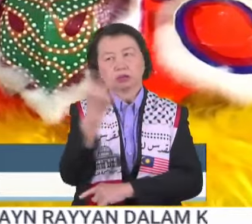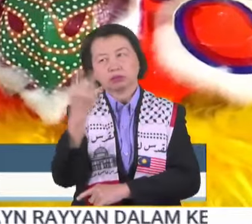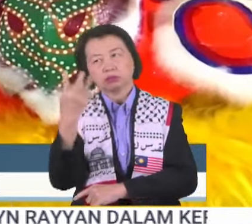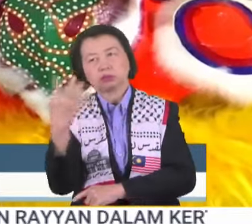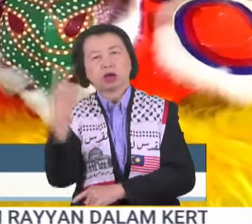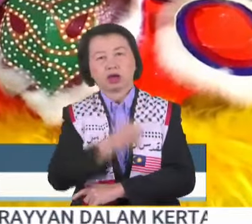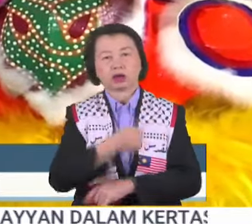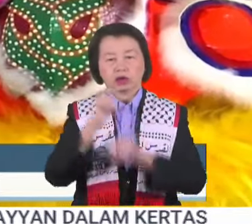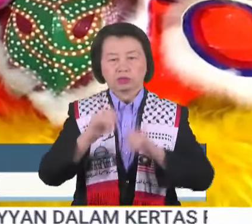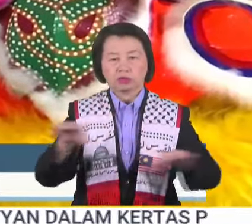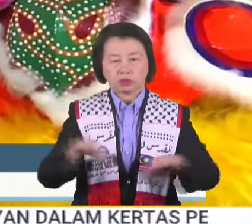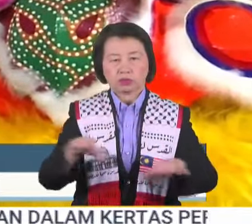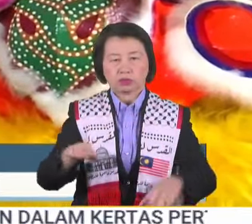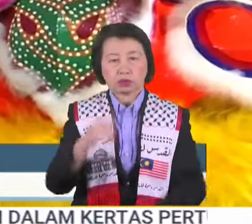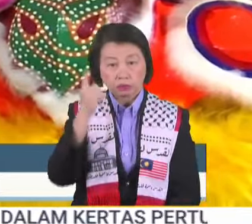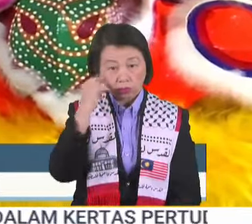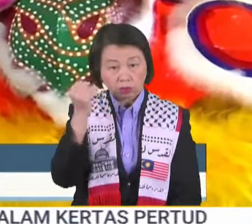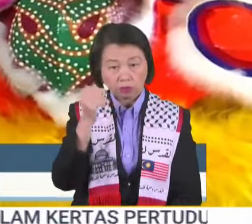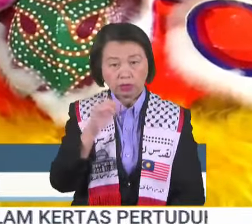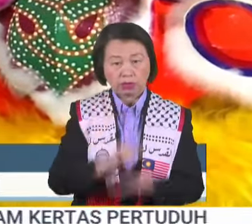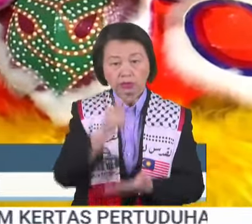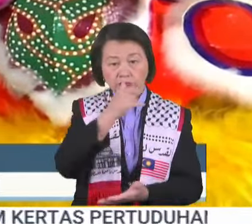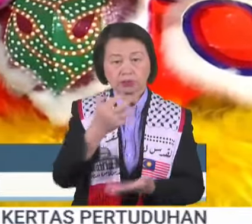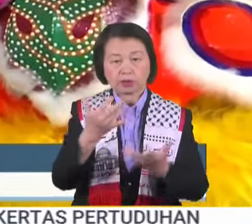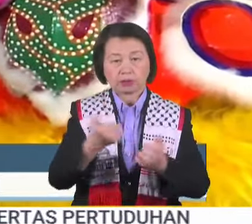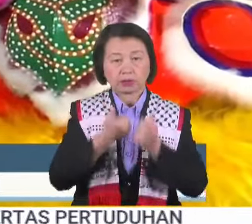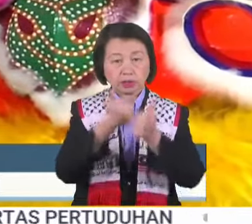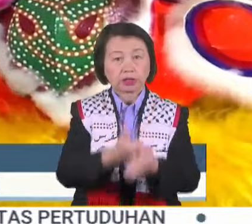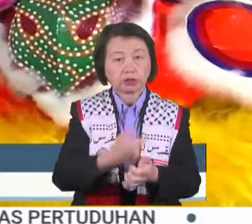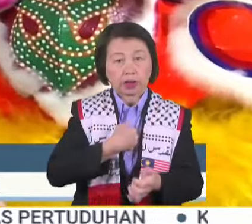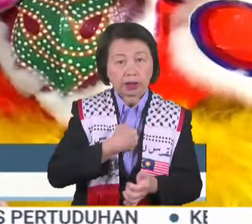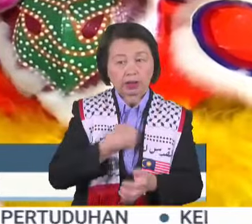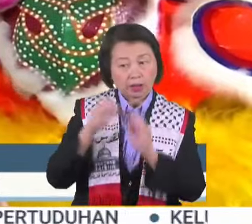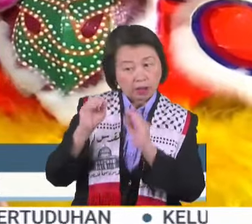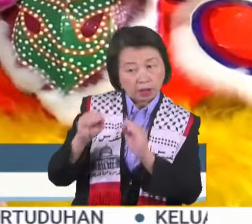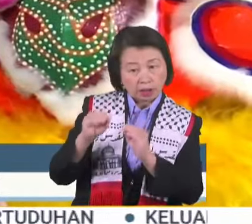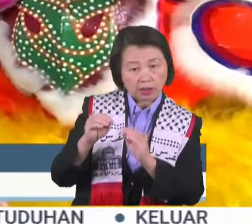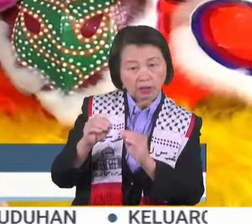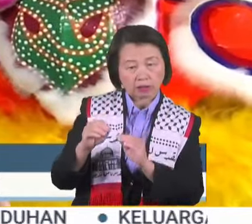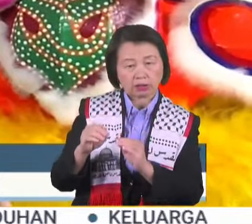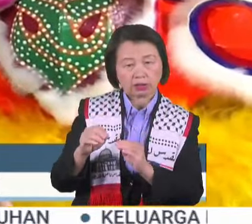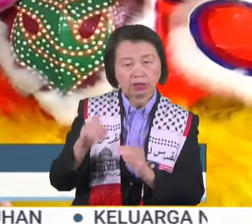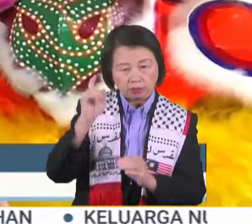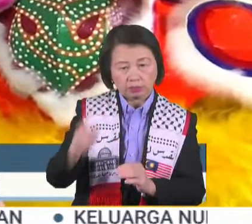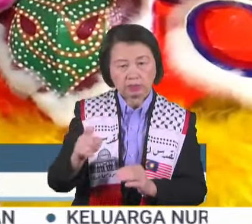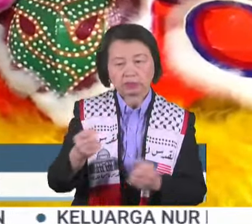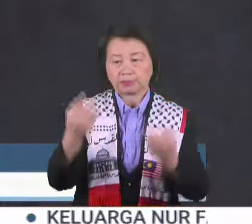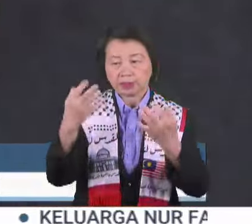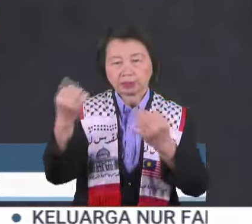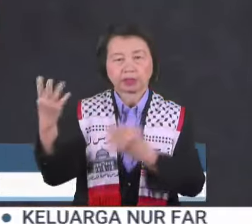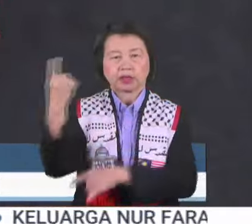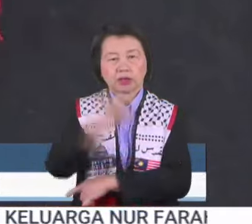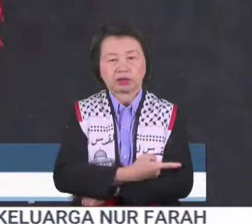tahu. Itu pasal kalau mau ikut saya belajar itu buat itu lah head, mesti mau banyak